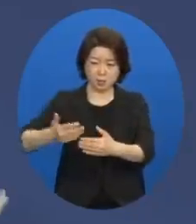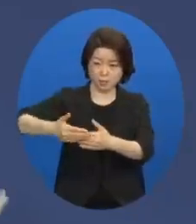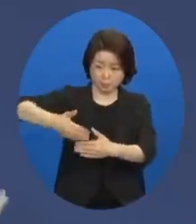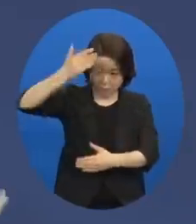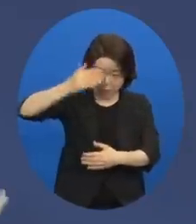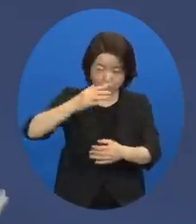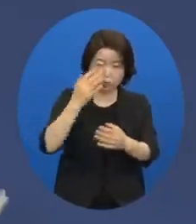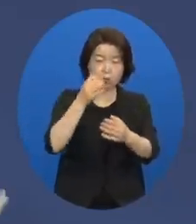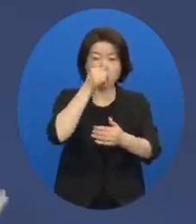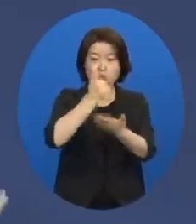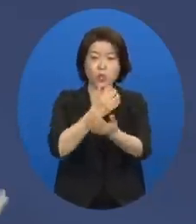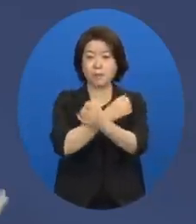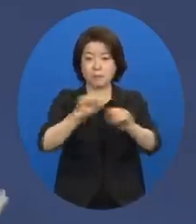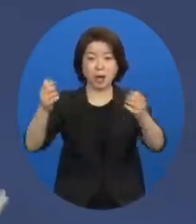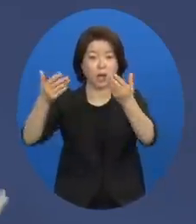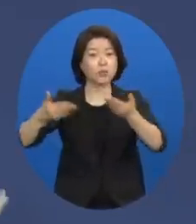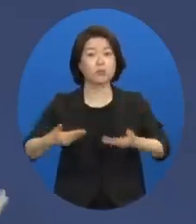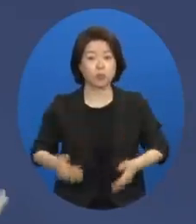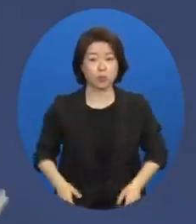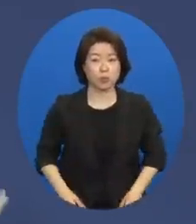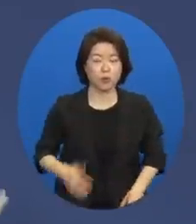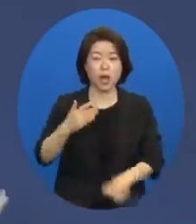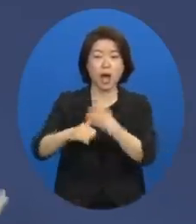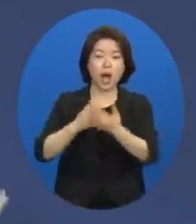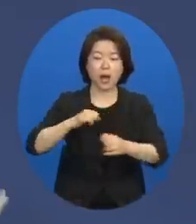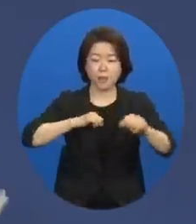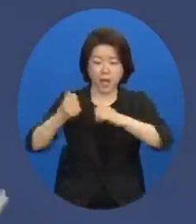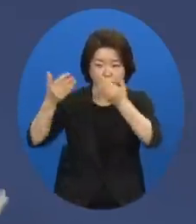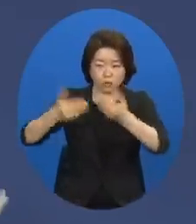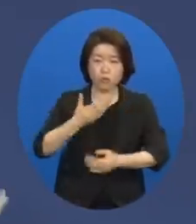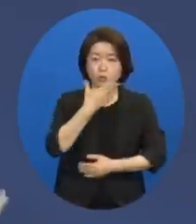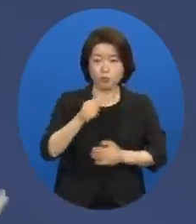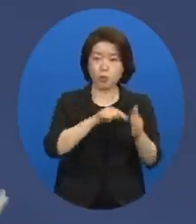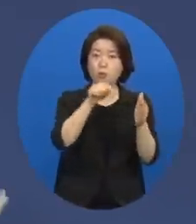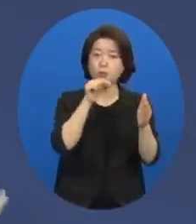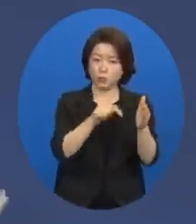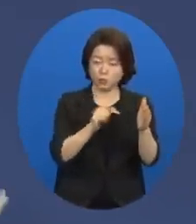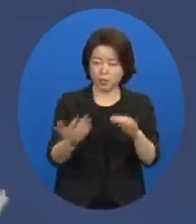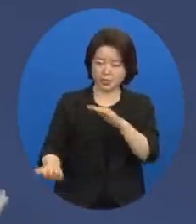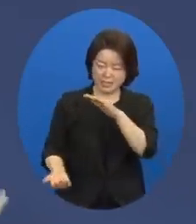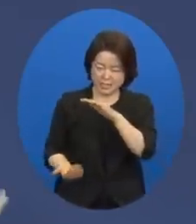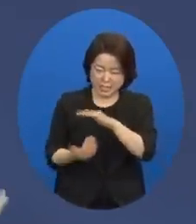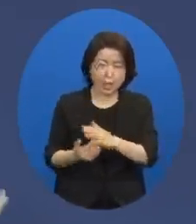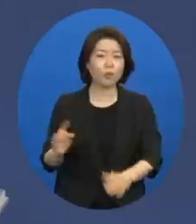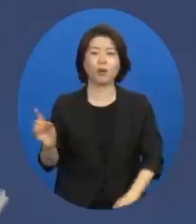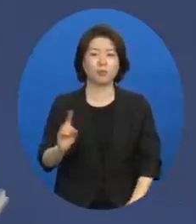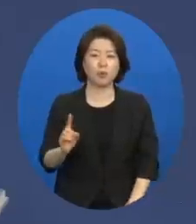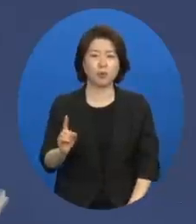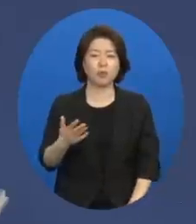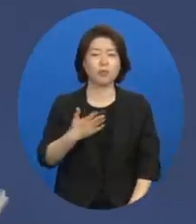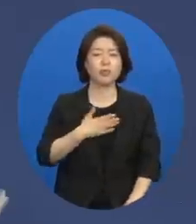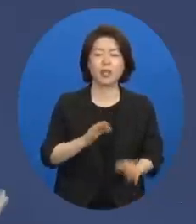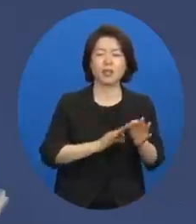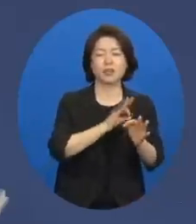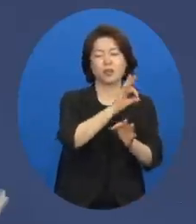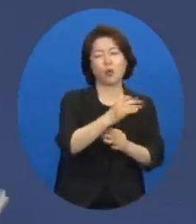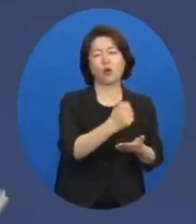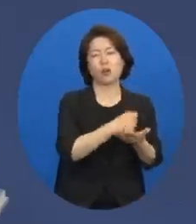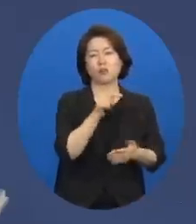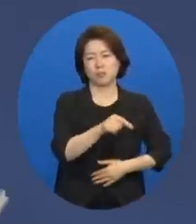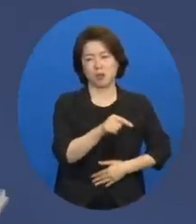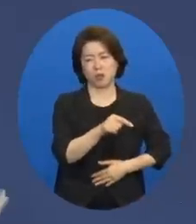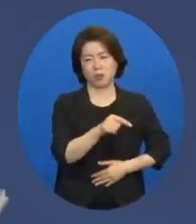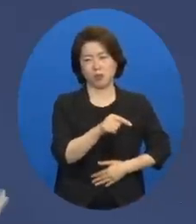주시겠다 이거예요. 하나님이 우리에게 행하시는 복 중에 최고한 복이 뭔고 하니 내 이 영원한 운명 이 바로